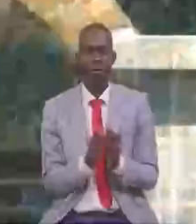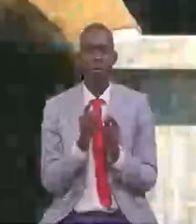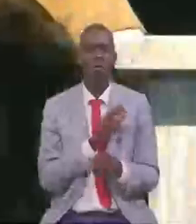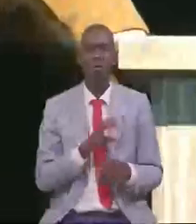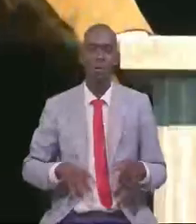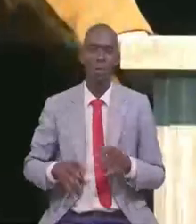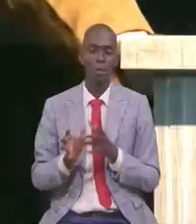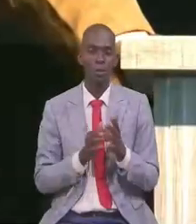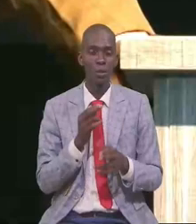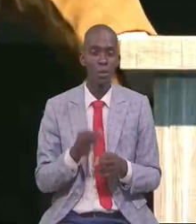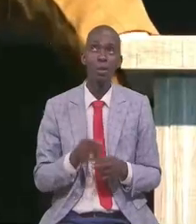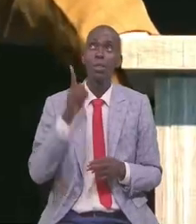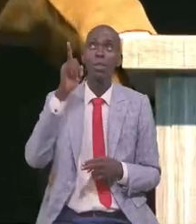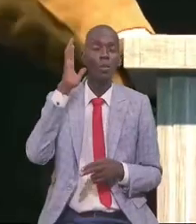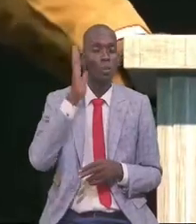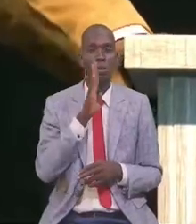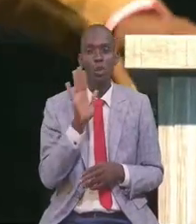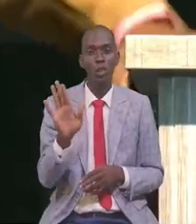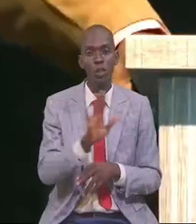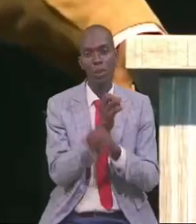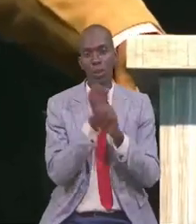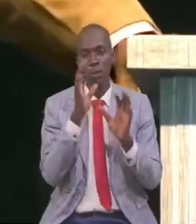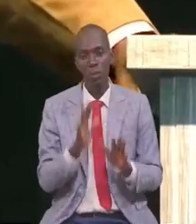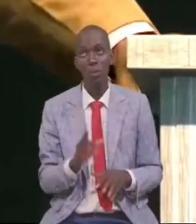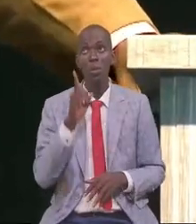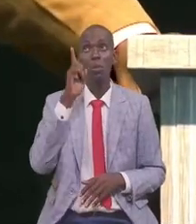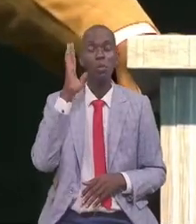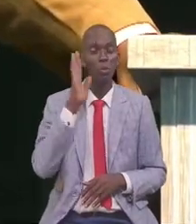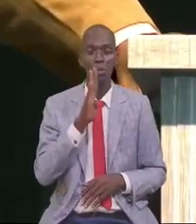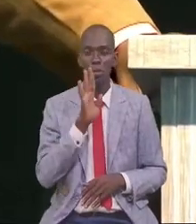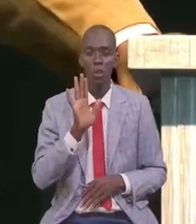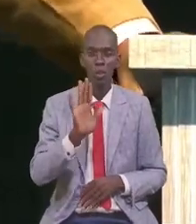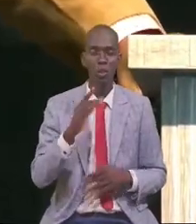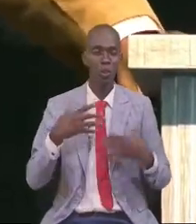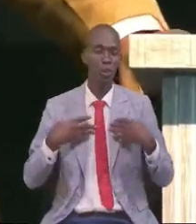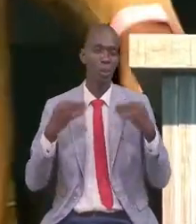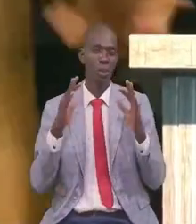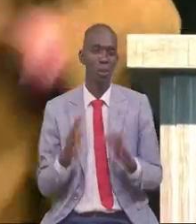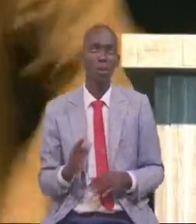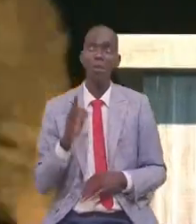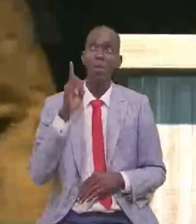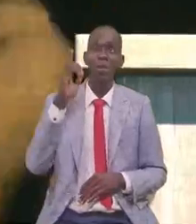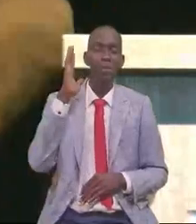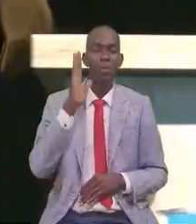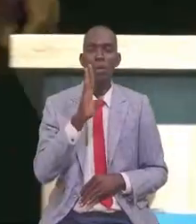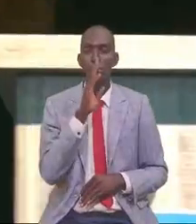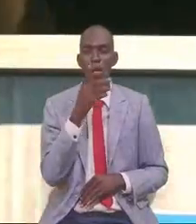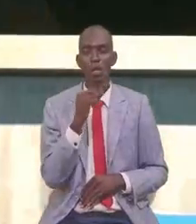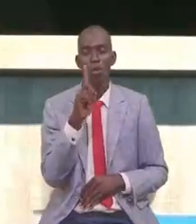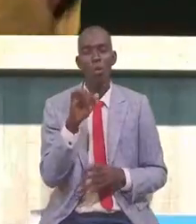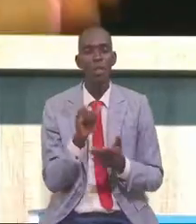votre sauveur, il sera votre guérisseur, il sera votre libérateur, il sera celui qui ôte